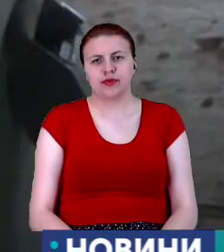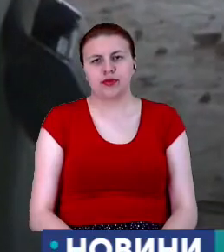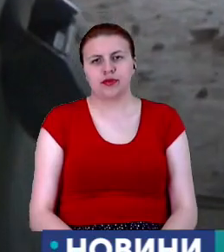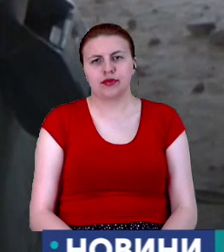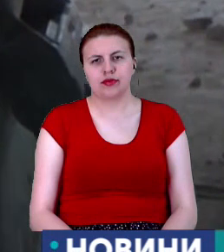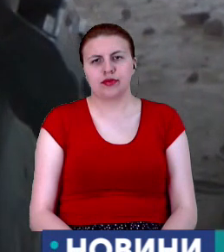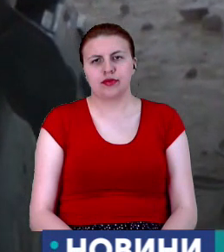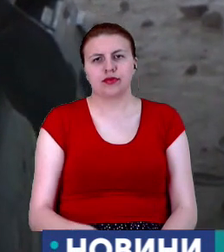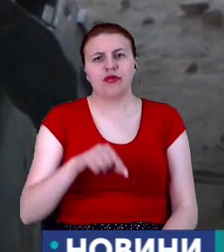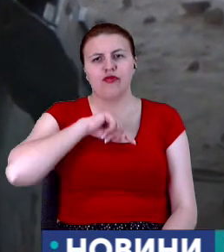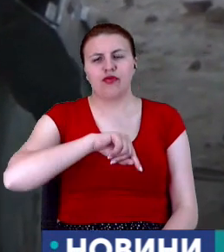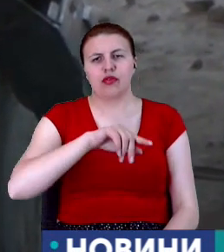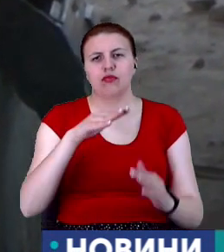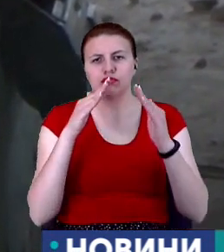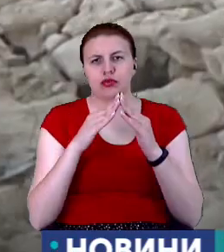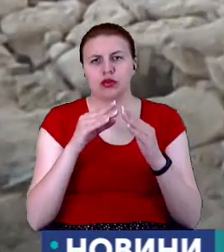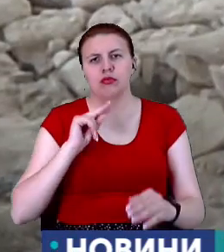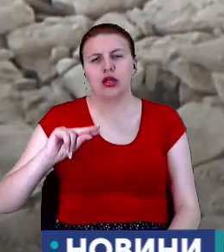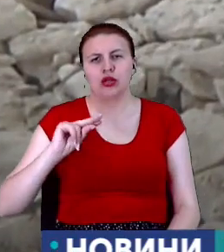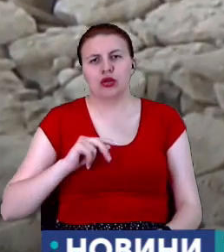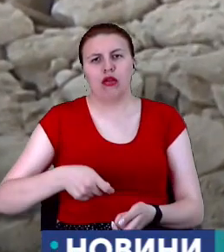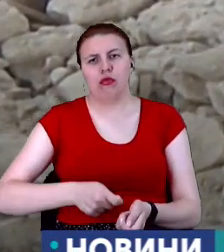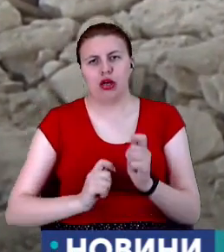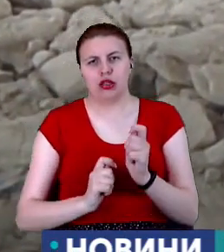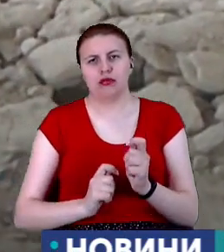Всередині приміщення працюють лопатами.